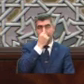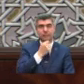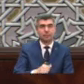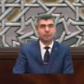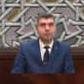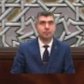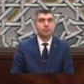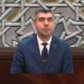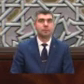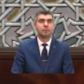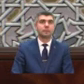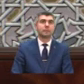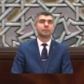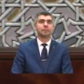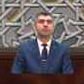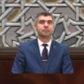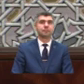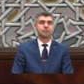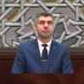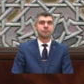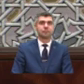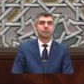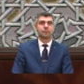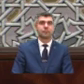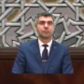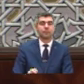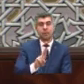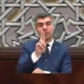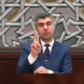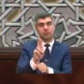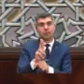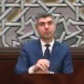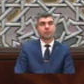كاين شي نقطة تضم السيد الرئيس؟ تعقيب السيد النائب، تفضل.